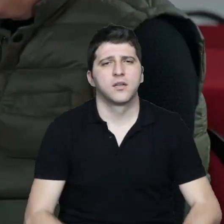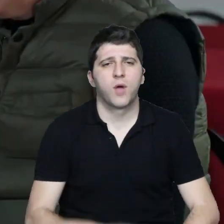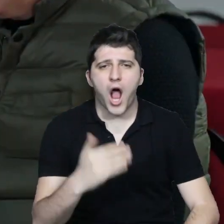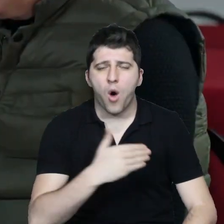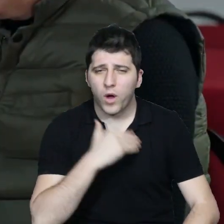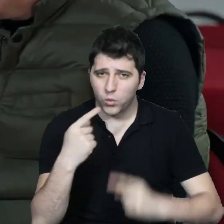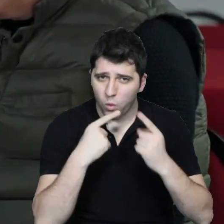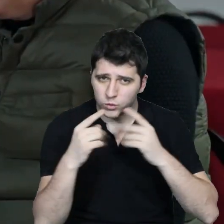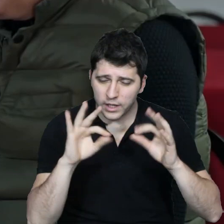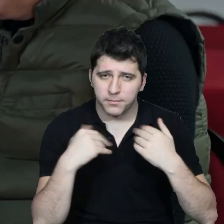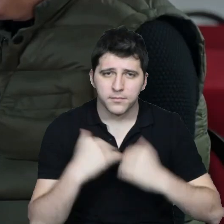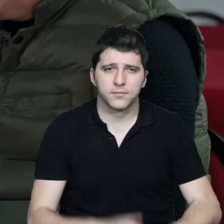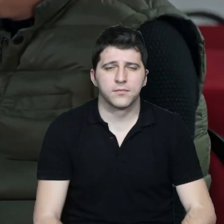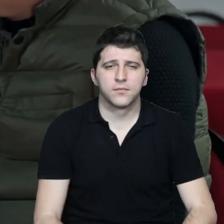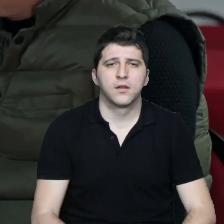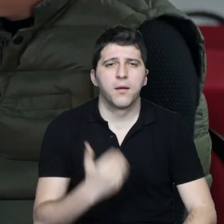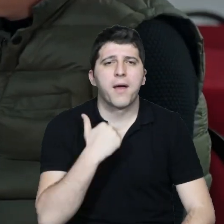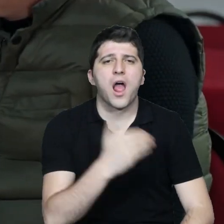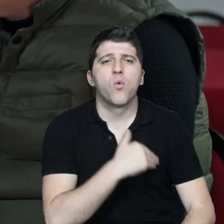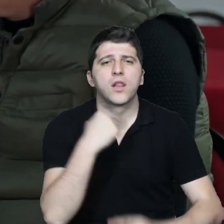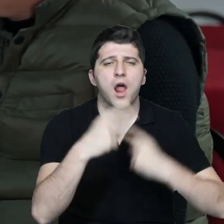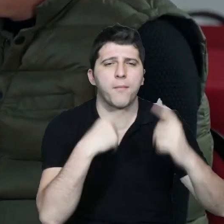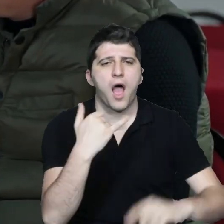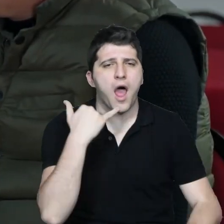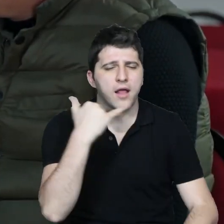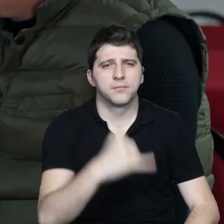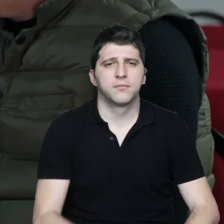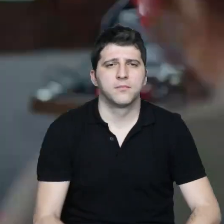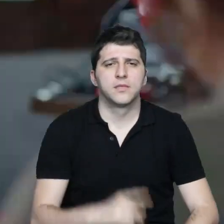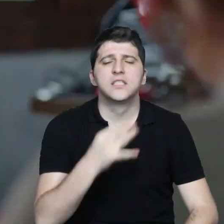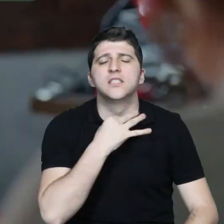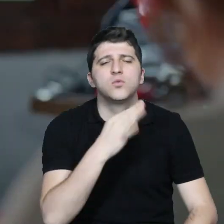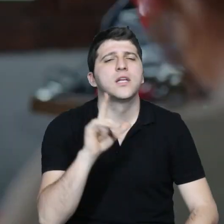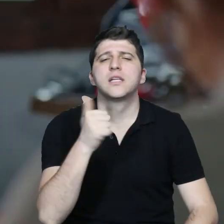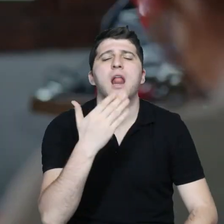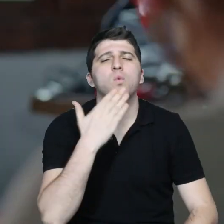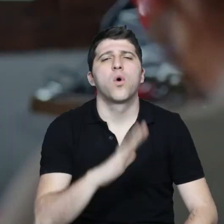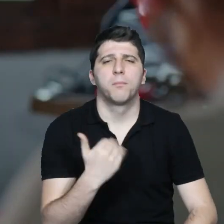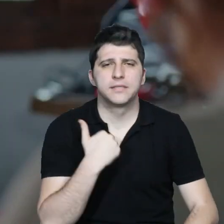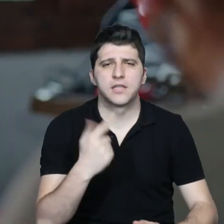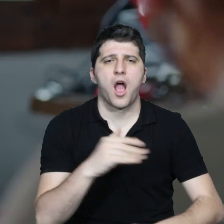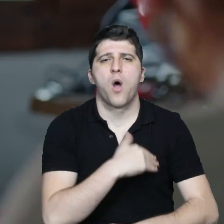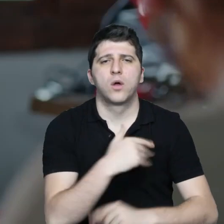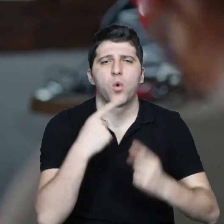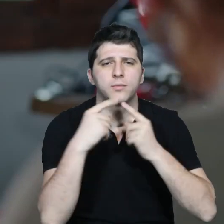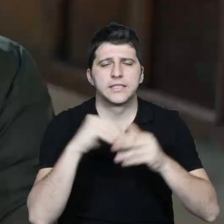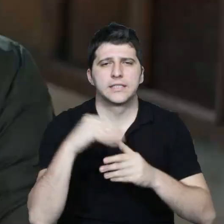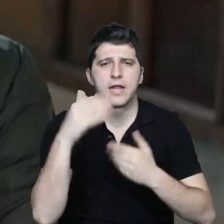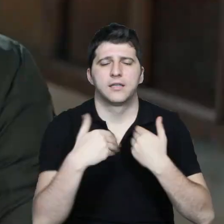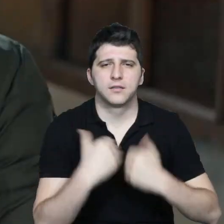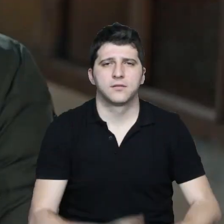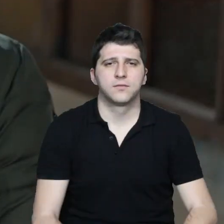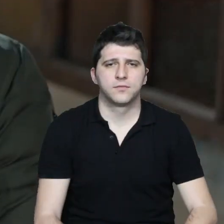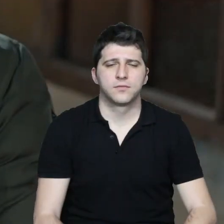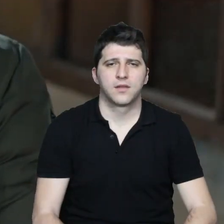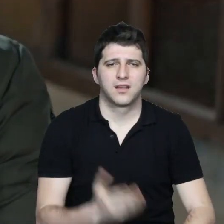avukatla bir konuşalım. Ben avukat akrabamı aradım. O da teşekkürler ama gerek kalmadı. Biz zaten buraya bir avukatla konuşmak için geldik.